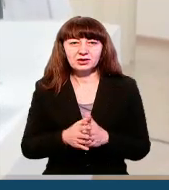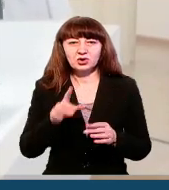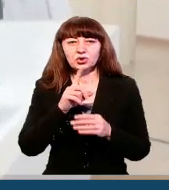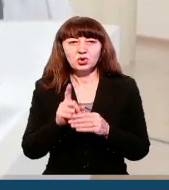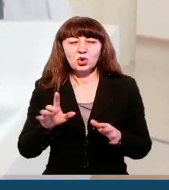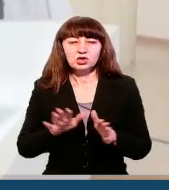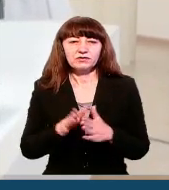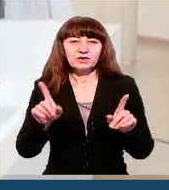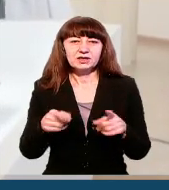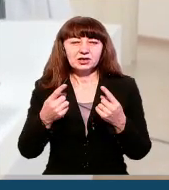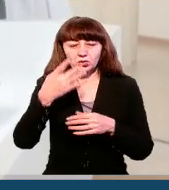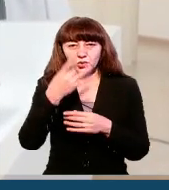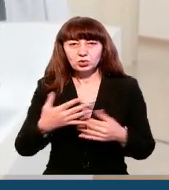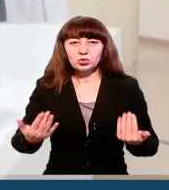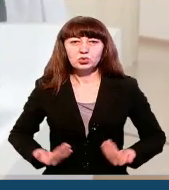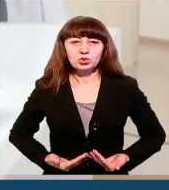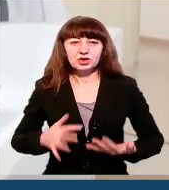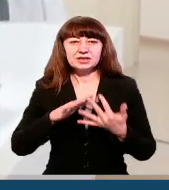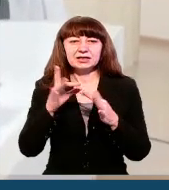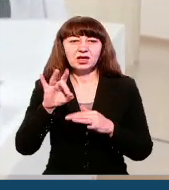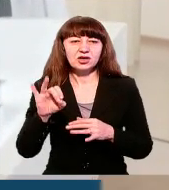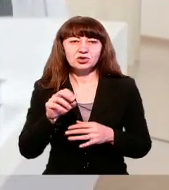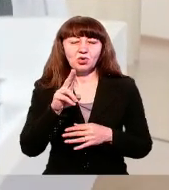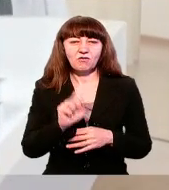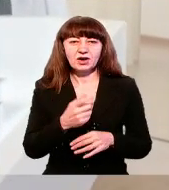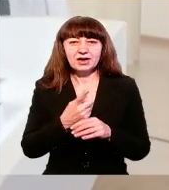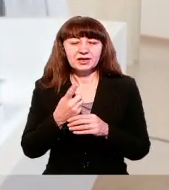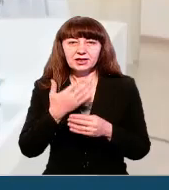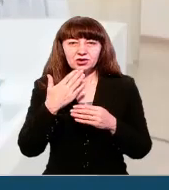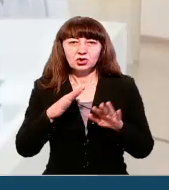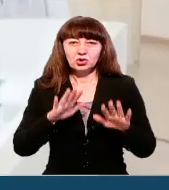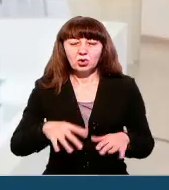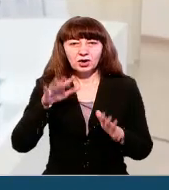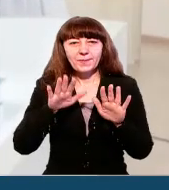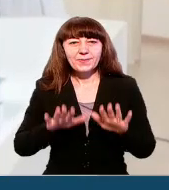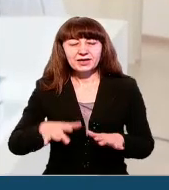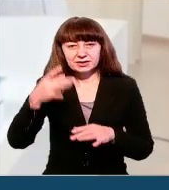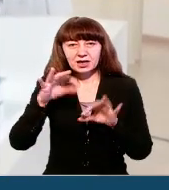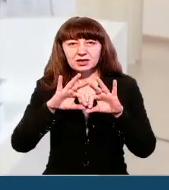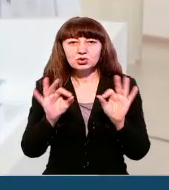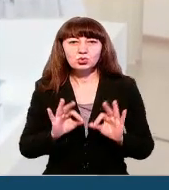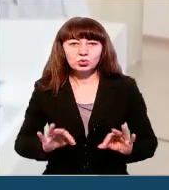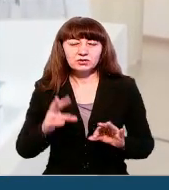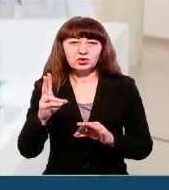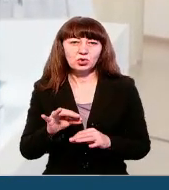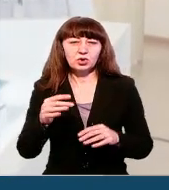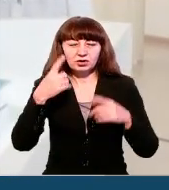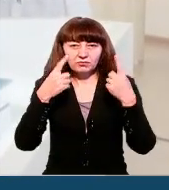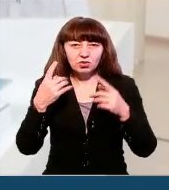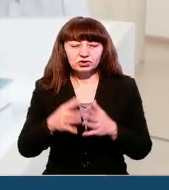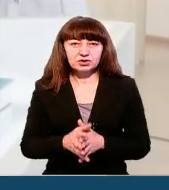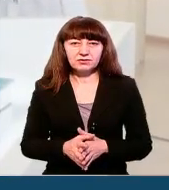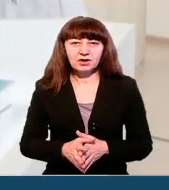өмірін жандандыруға арналған. Бұл мәдениет үйі тек өнер мен шығармашылықтың ошағы ғана емес, ауылымыздың рухын көтеретін орда.